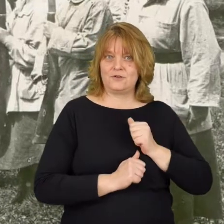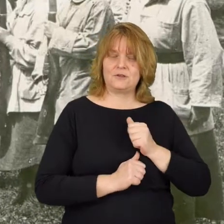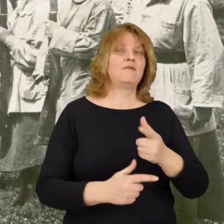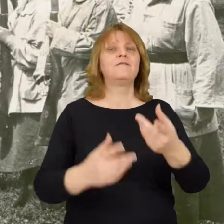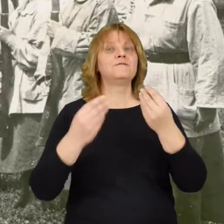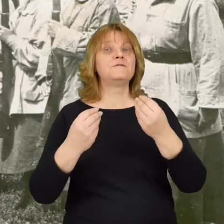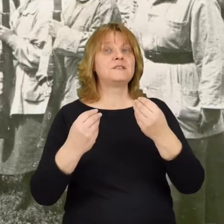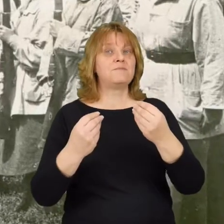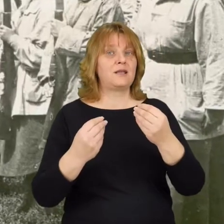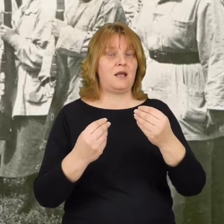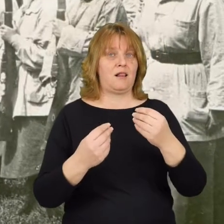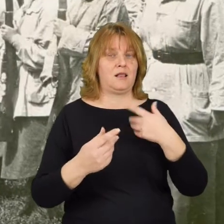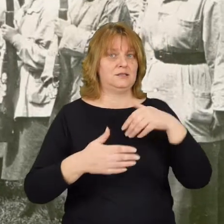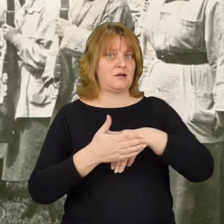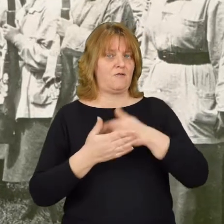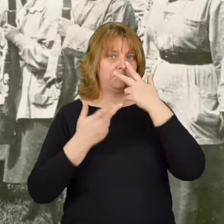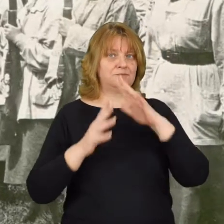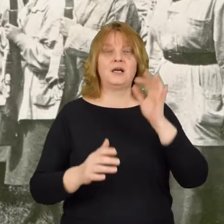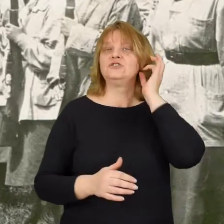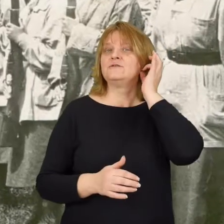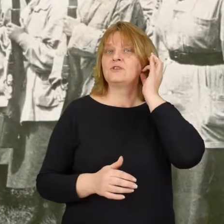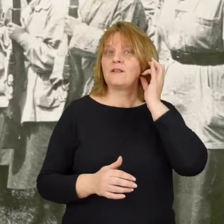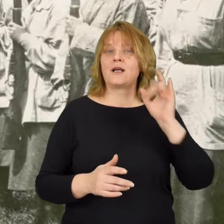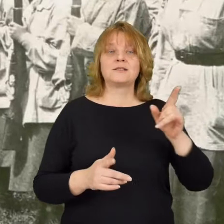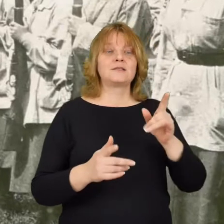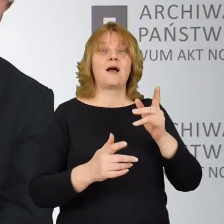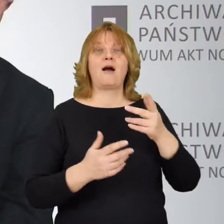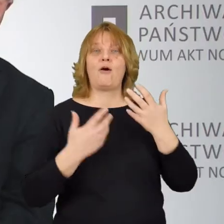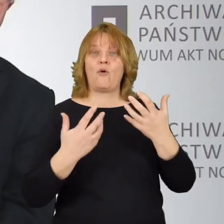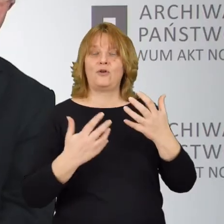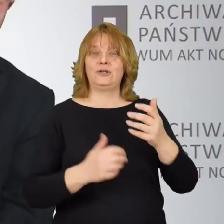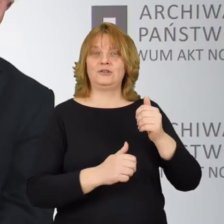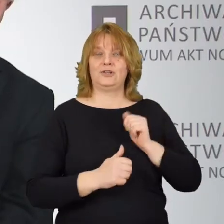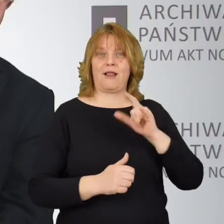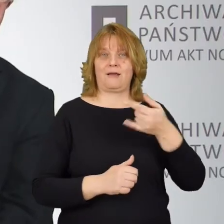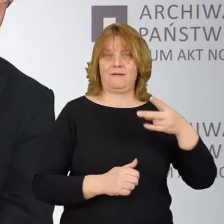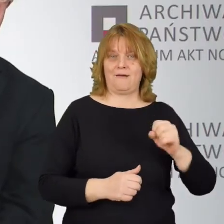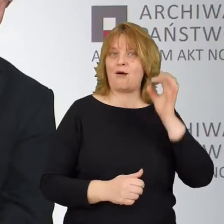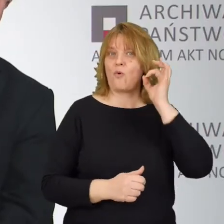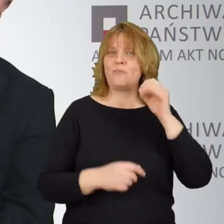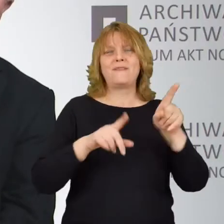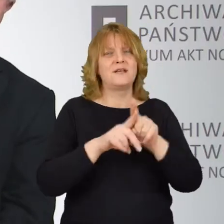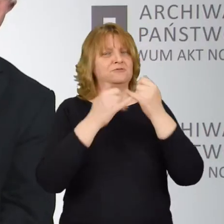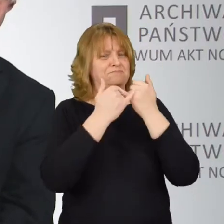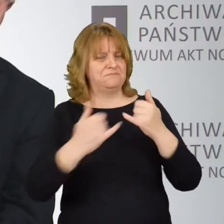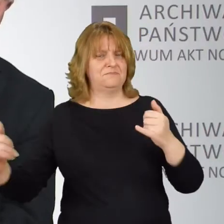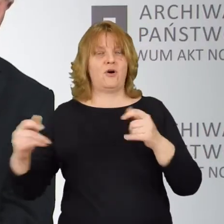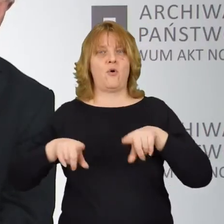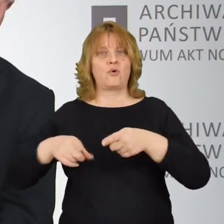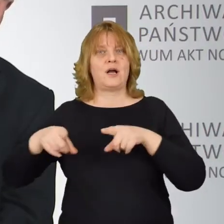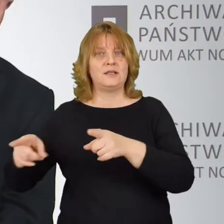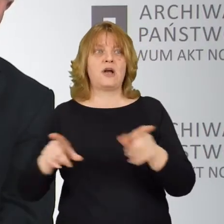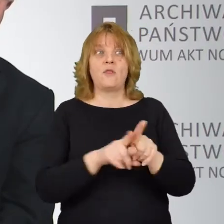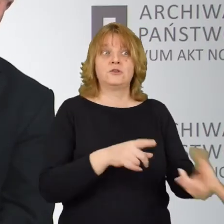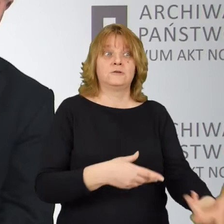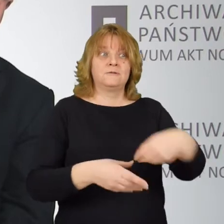wspaniałą kartę zapisały dziewczęta. Zarówno z Ochotniczej Legii Kobiet, jak i z innych organizacji, ale także włączające